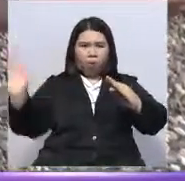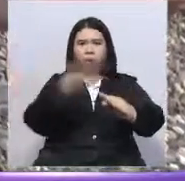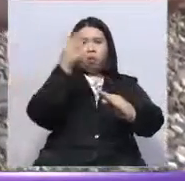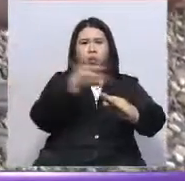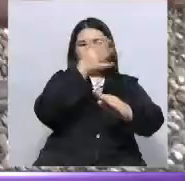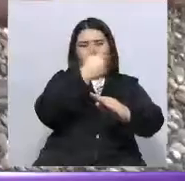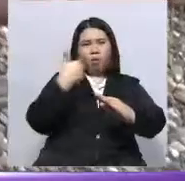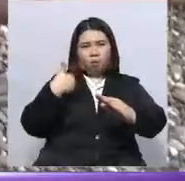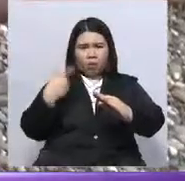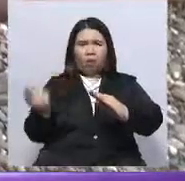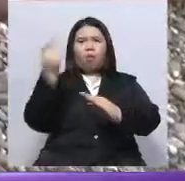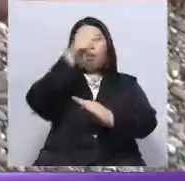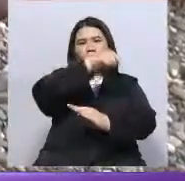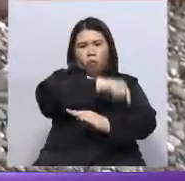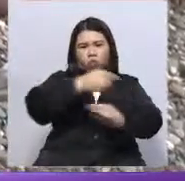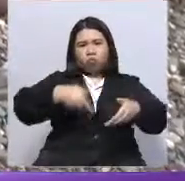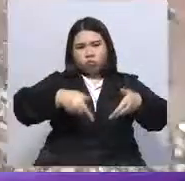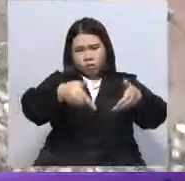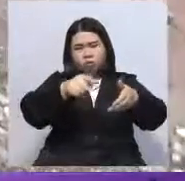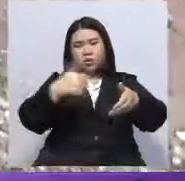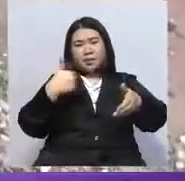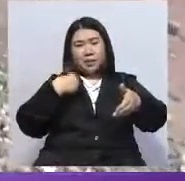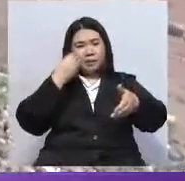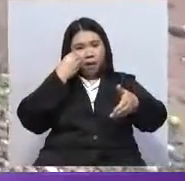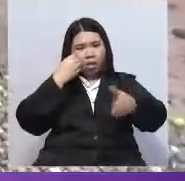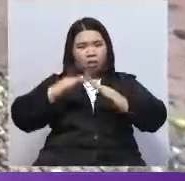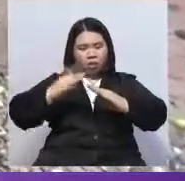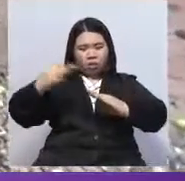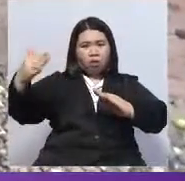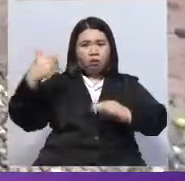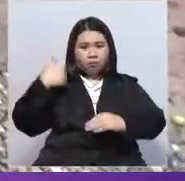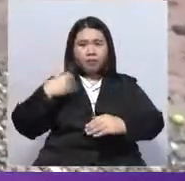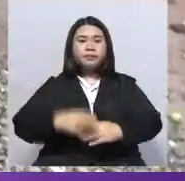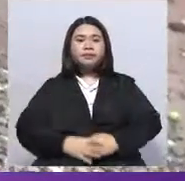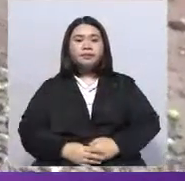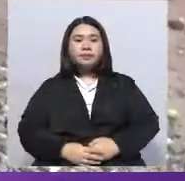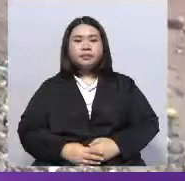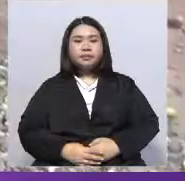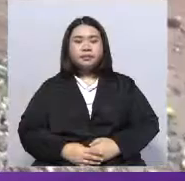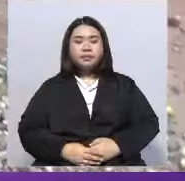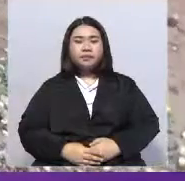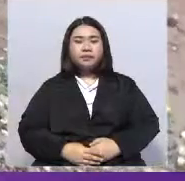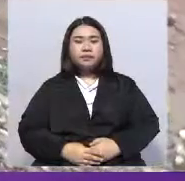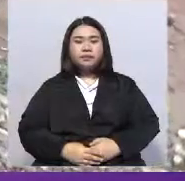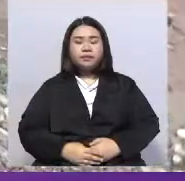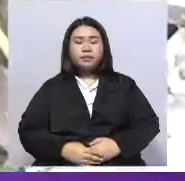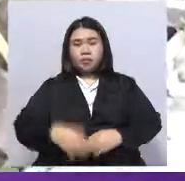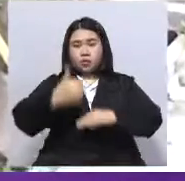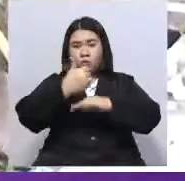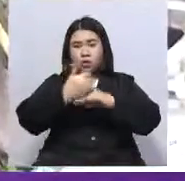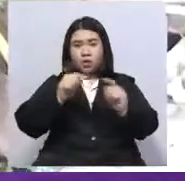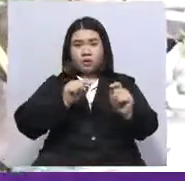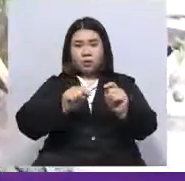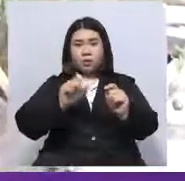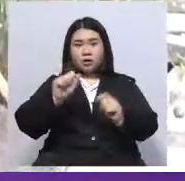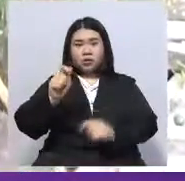ดปลิวข้ามบ้านมาตกที่ข้างถนนแล้วก็บริเวณบ้านค่ะทางด้านนายวีระพวงผู้นายอำเภอ2นะ